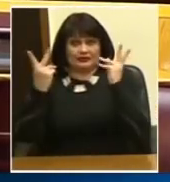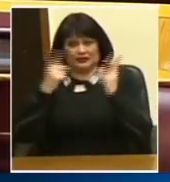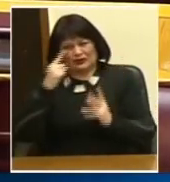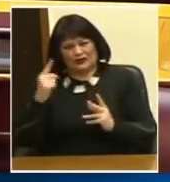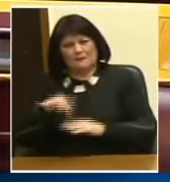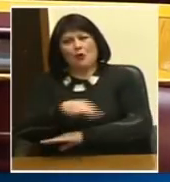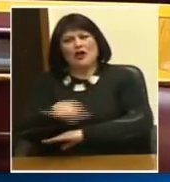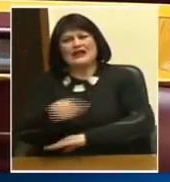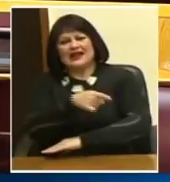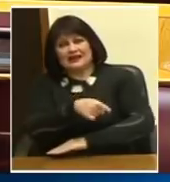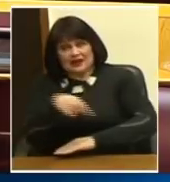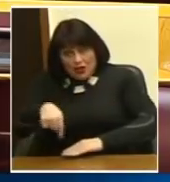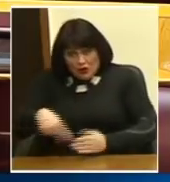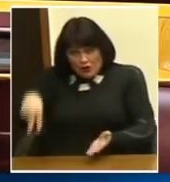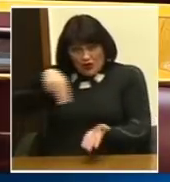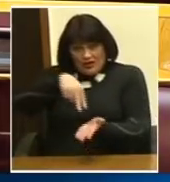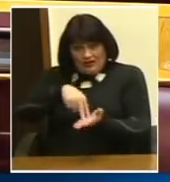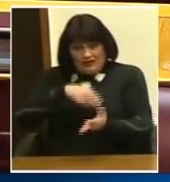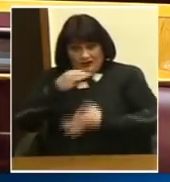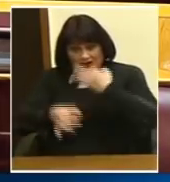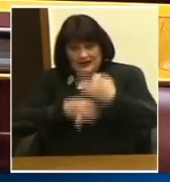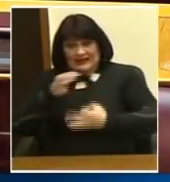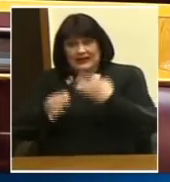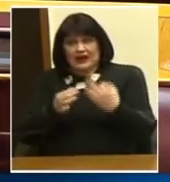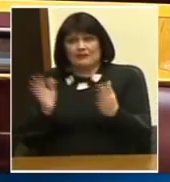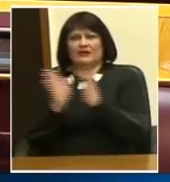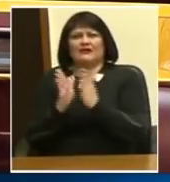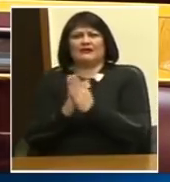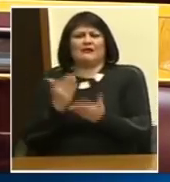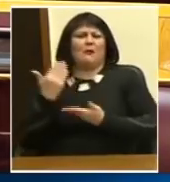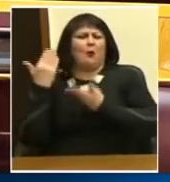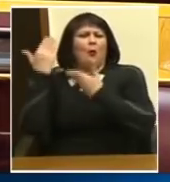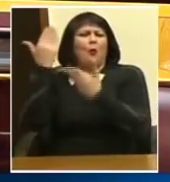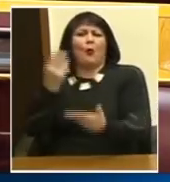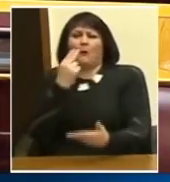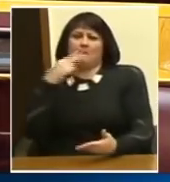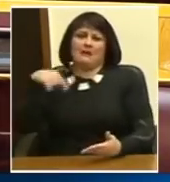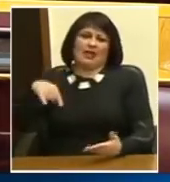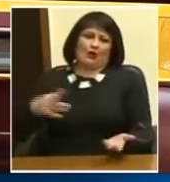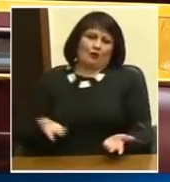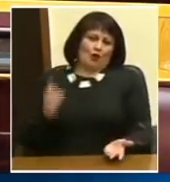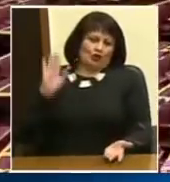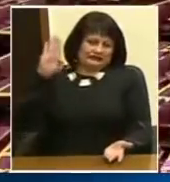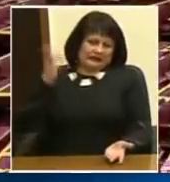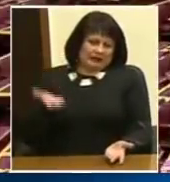από το βήμα της Βουλής να γίνεται η αποθέωση του δικτάτορα Παπαδόπουλου. Ευχαριστώ πολύ.